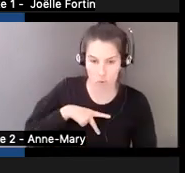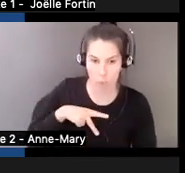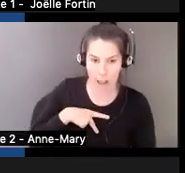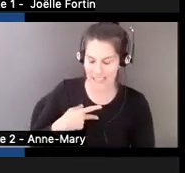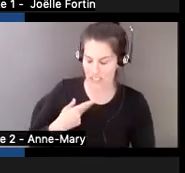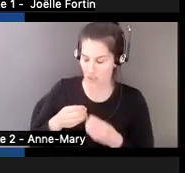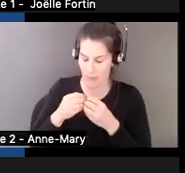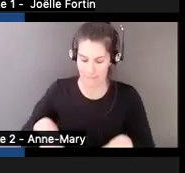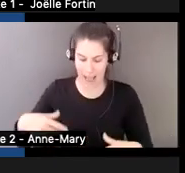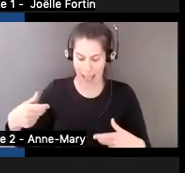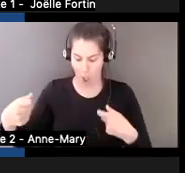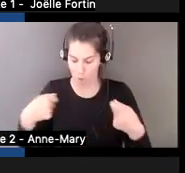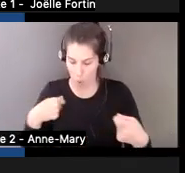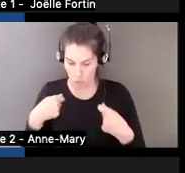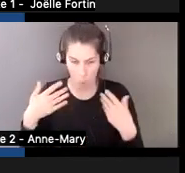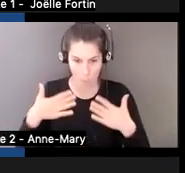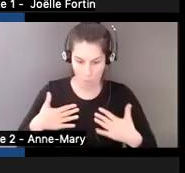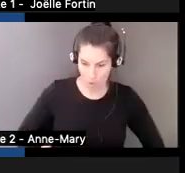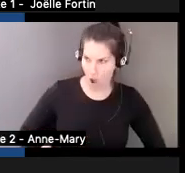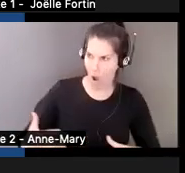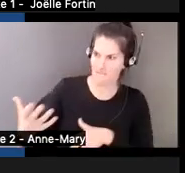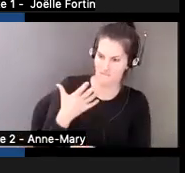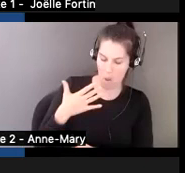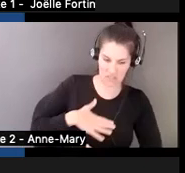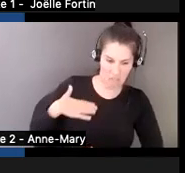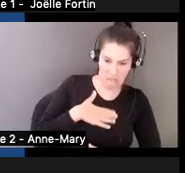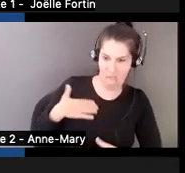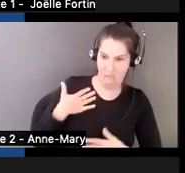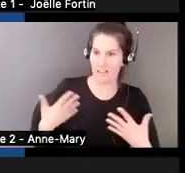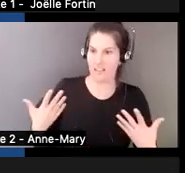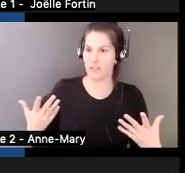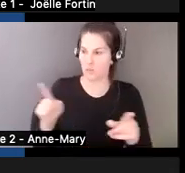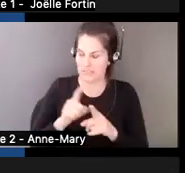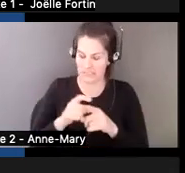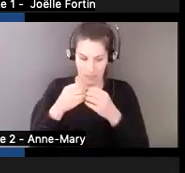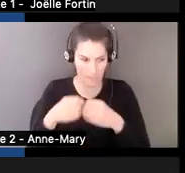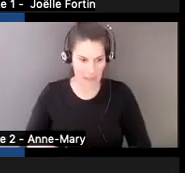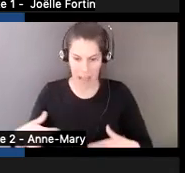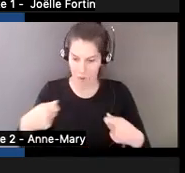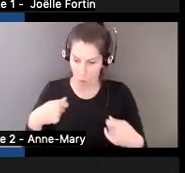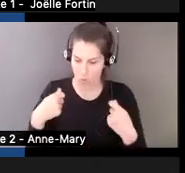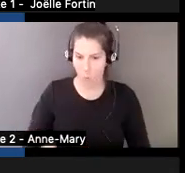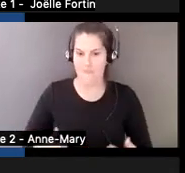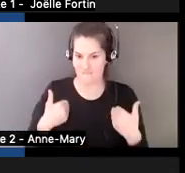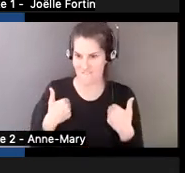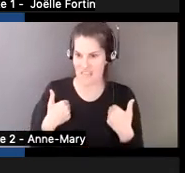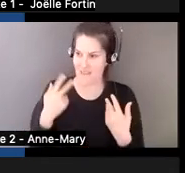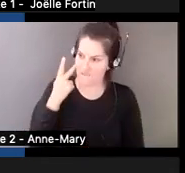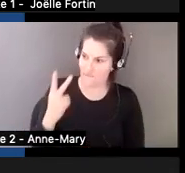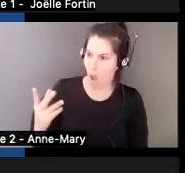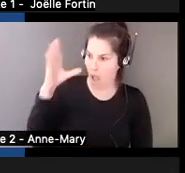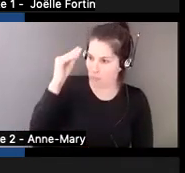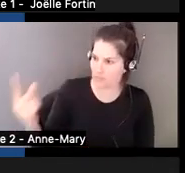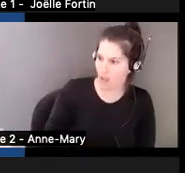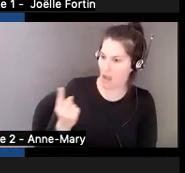contrôle sur mon corps et je perds le contrôle sur ma vie en faisant tout pour moi.